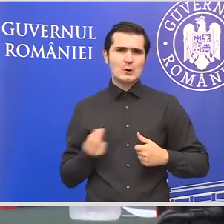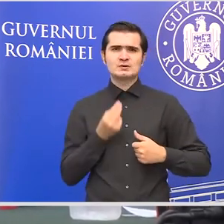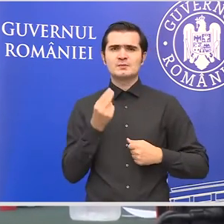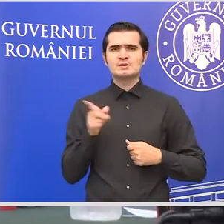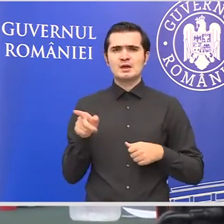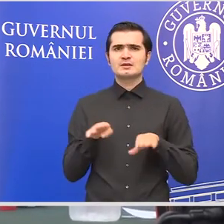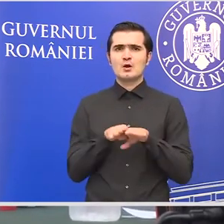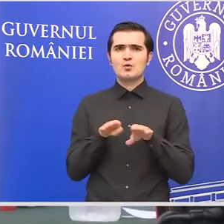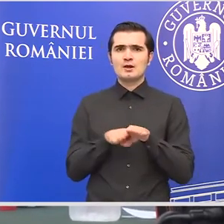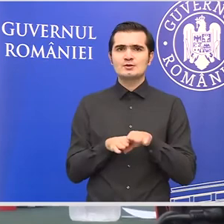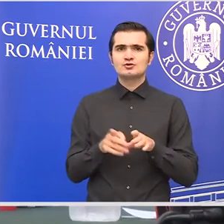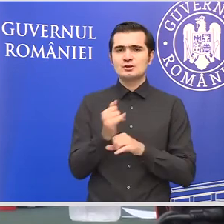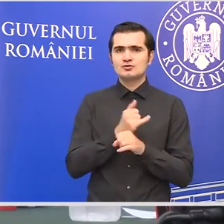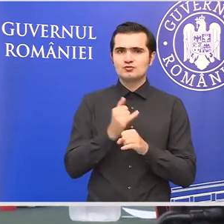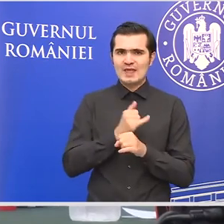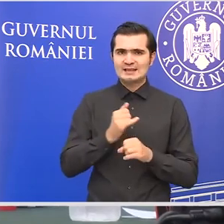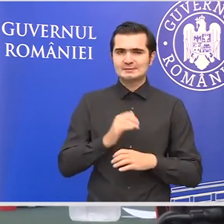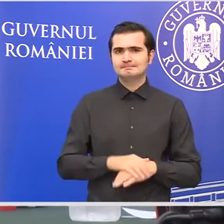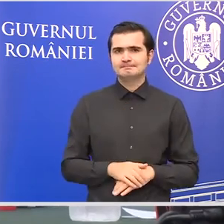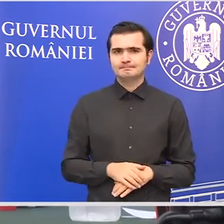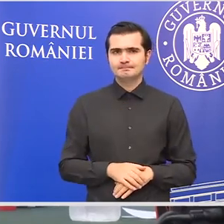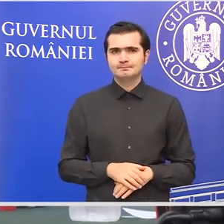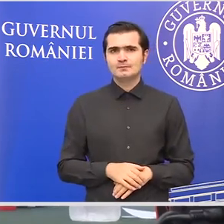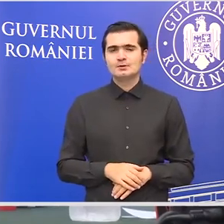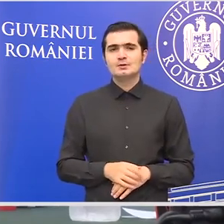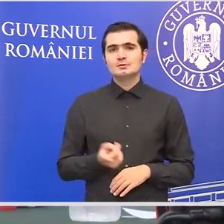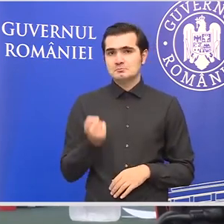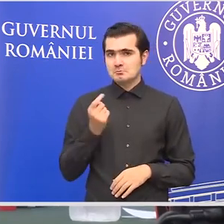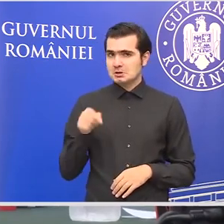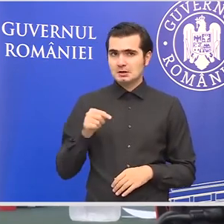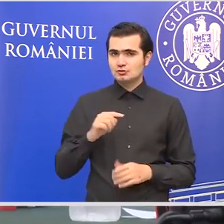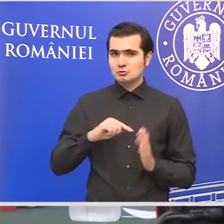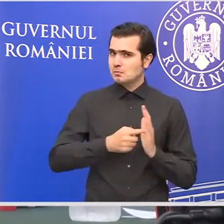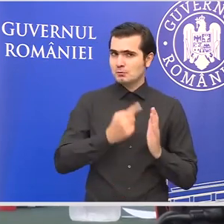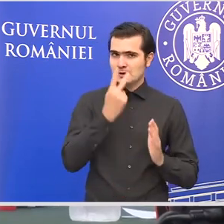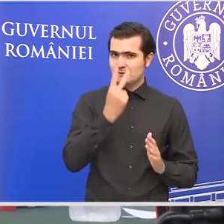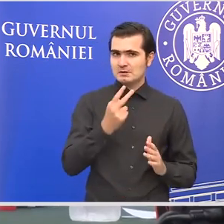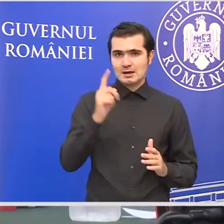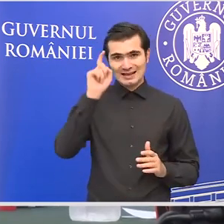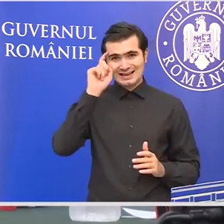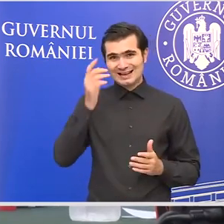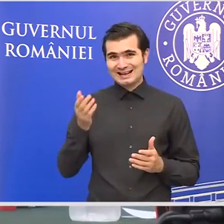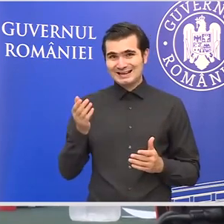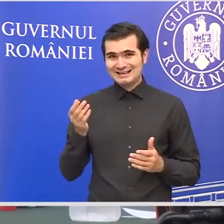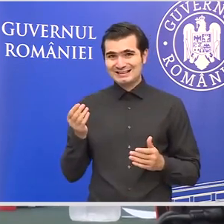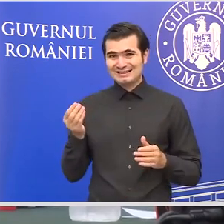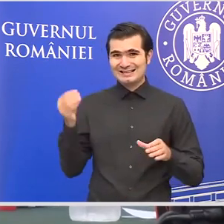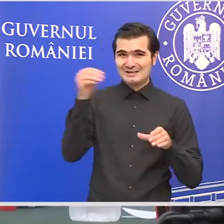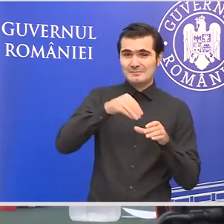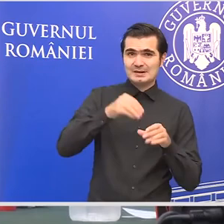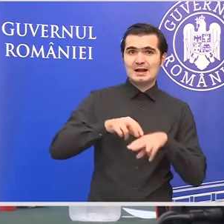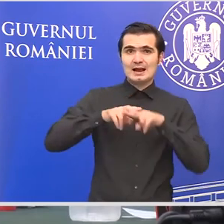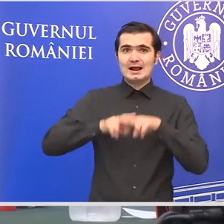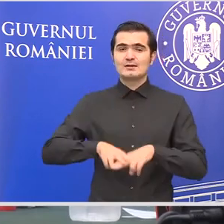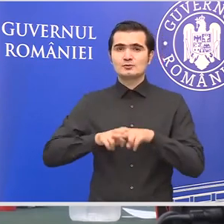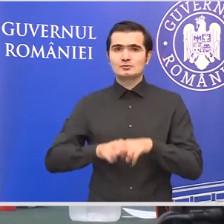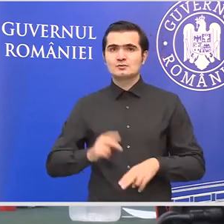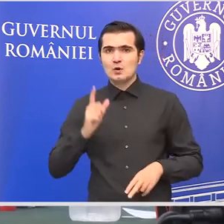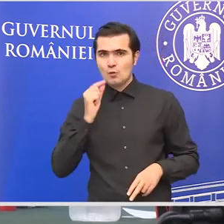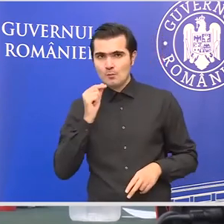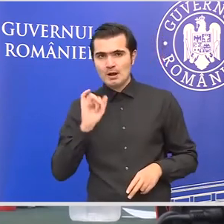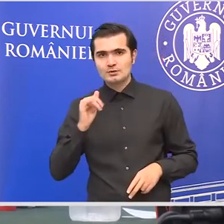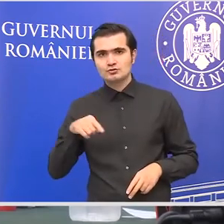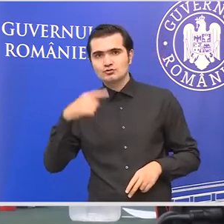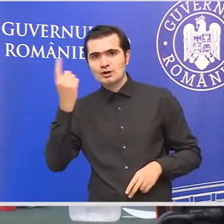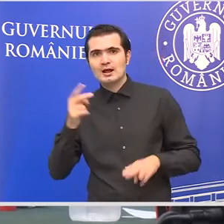din județe. Din acest punct de vedere, cred că implicarea resursei umane și celelalte